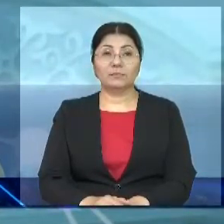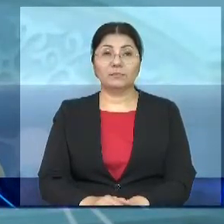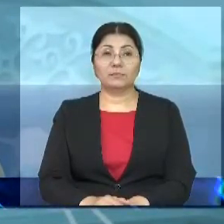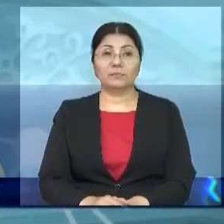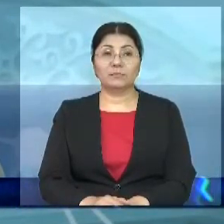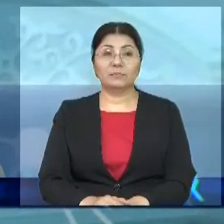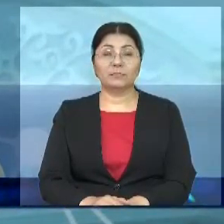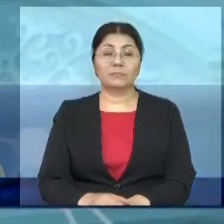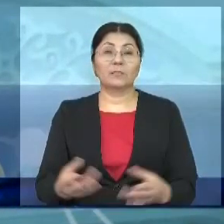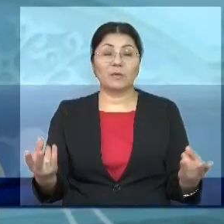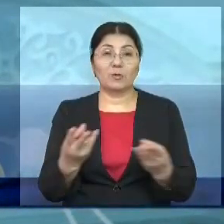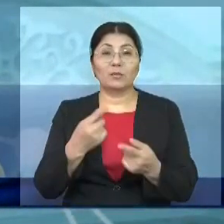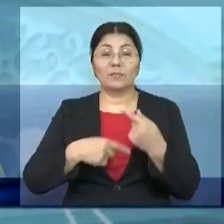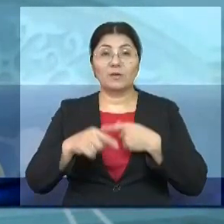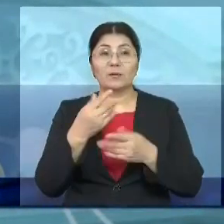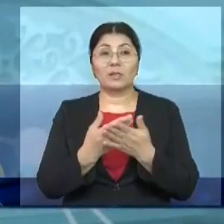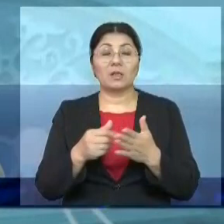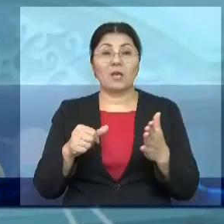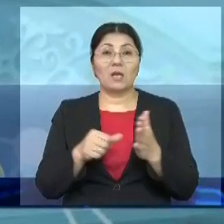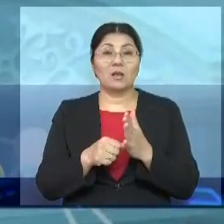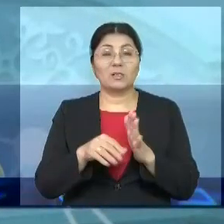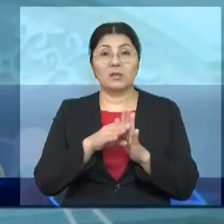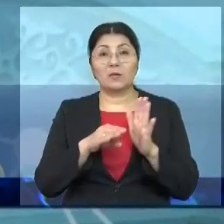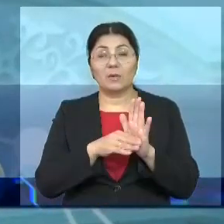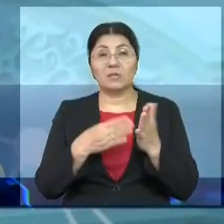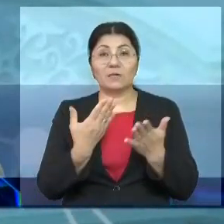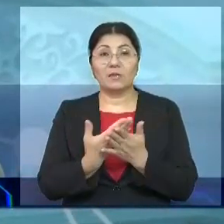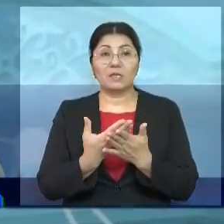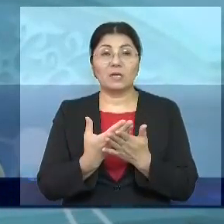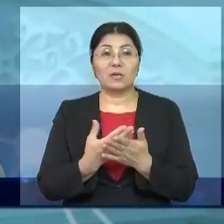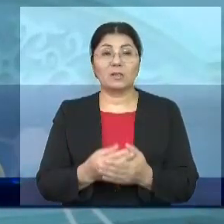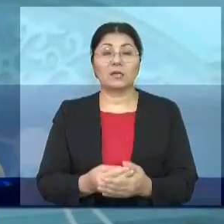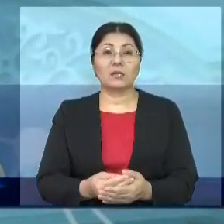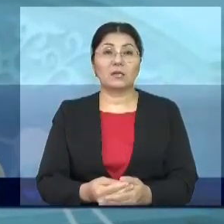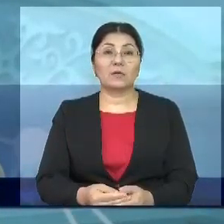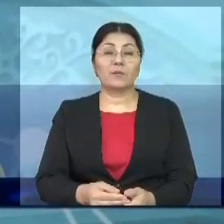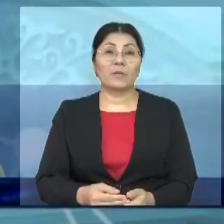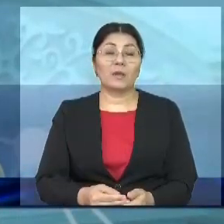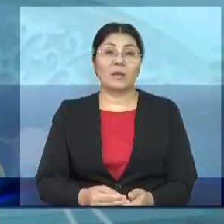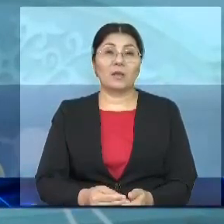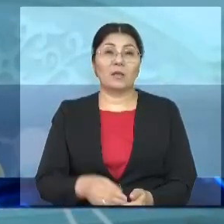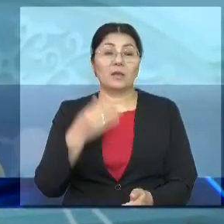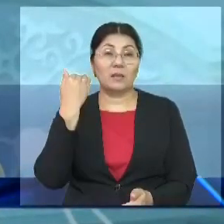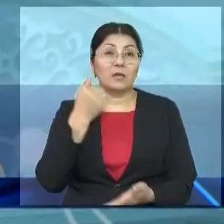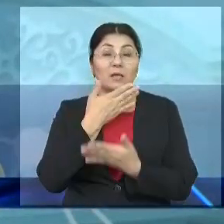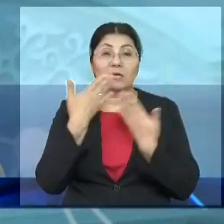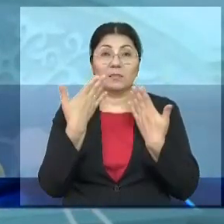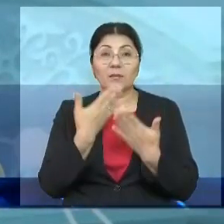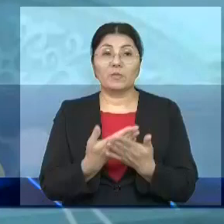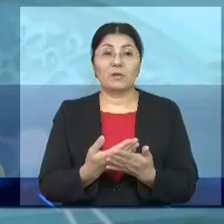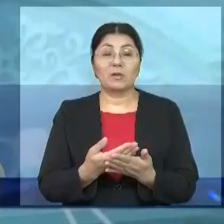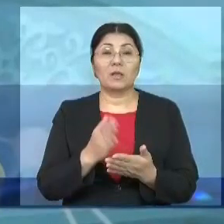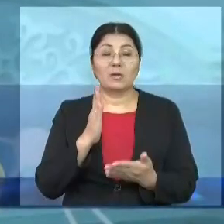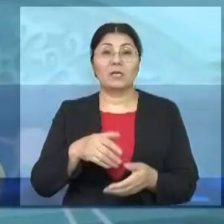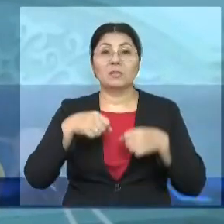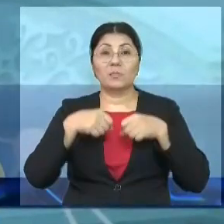это не возвратить. А если те 6 наименований товаров окажутся некачественными, например, да, то они имеют право